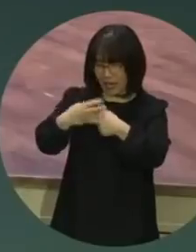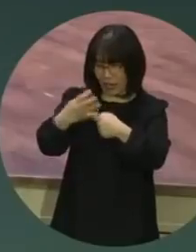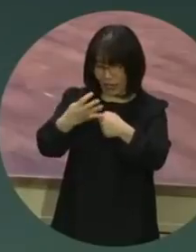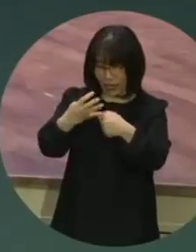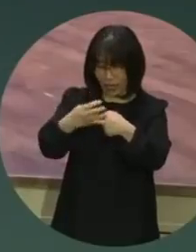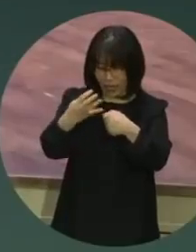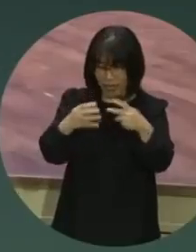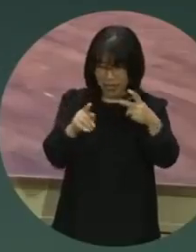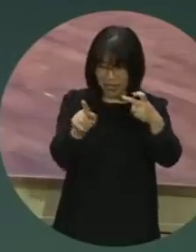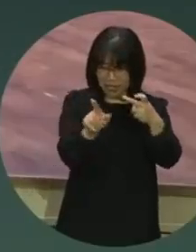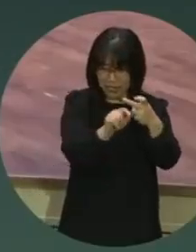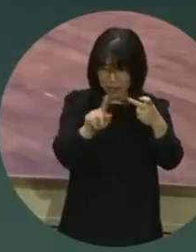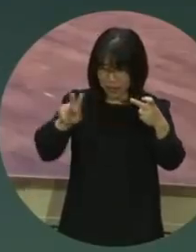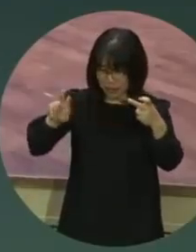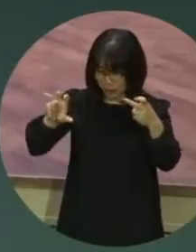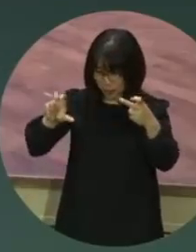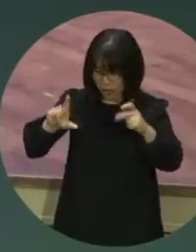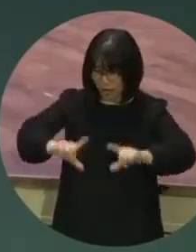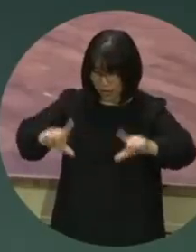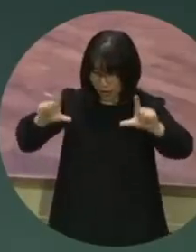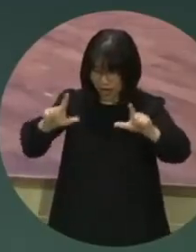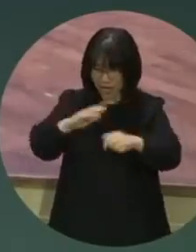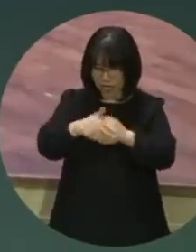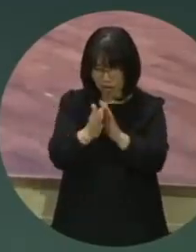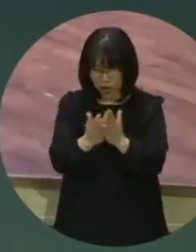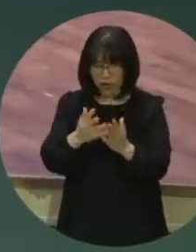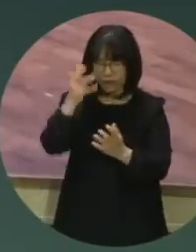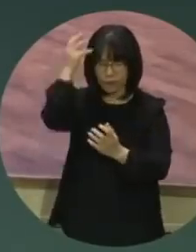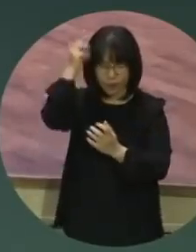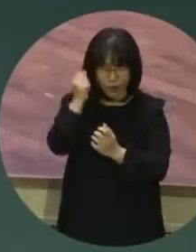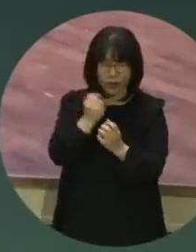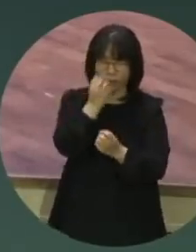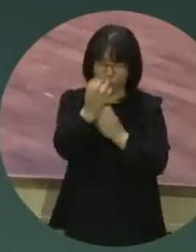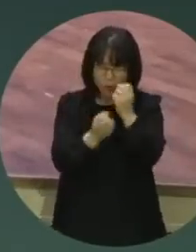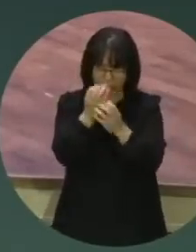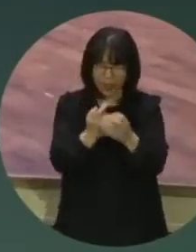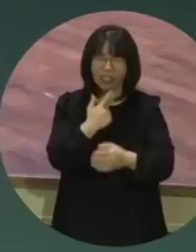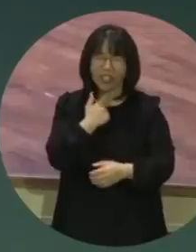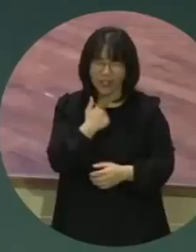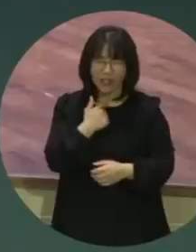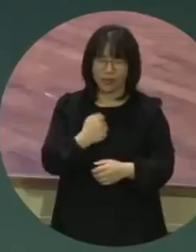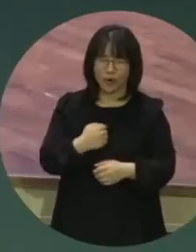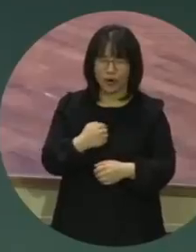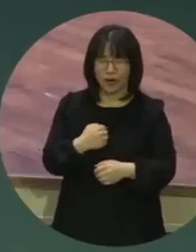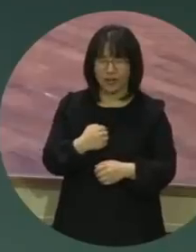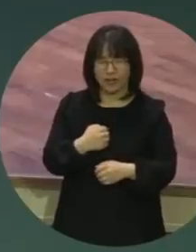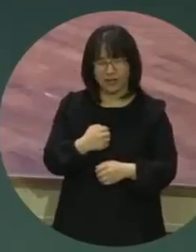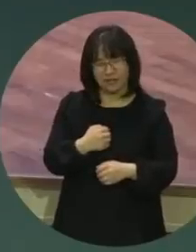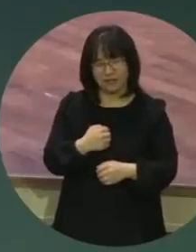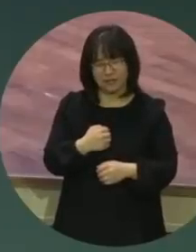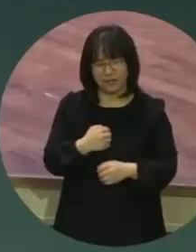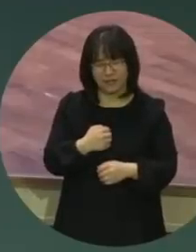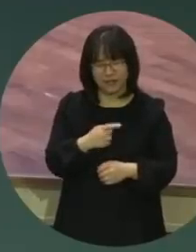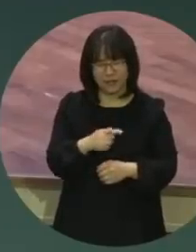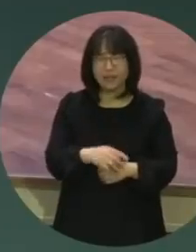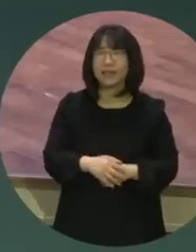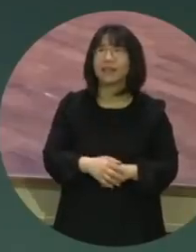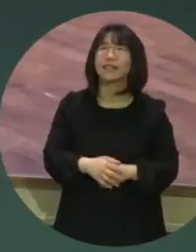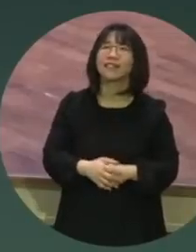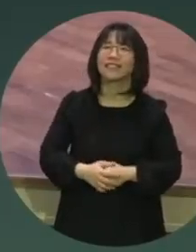성탄절날 암송한 게 지금도 기억하고 있어요. 이 헤롯이 가문의 박사들을 불러 베라떼를 잤으며